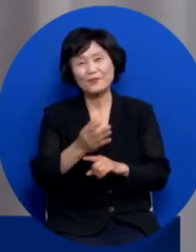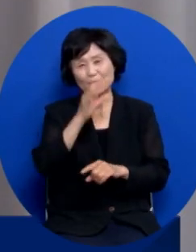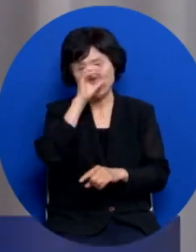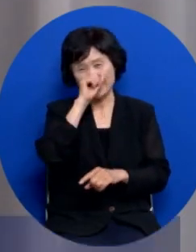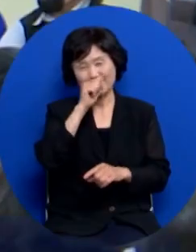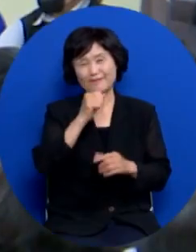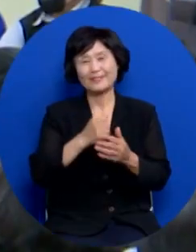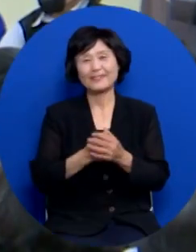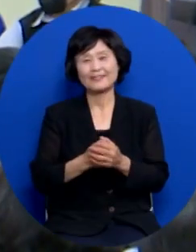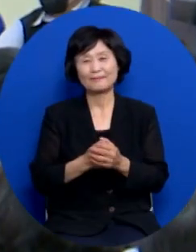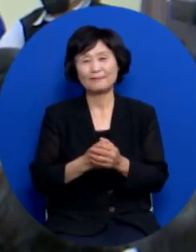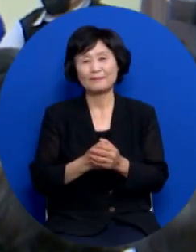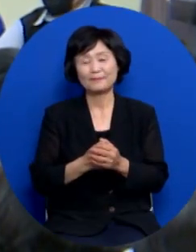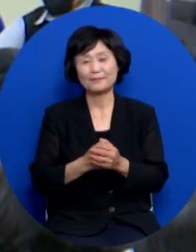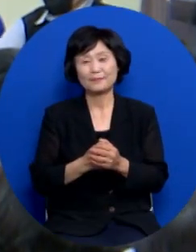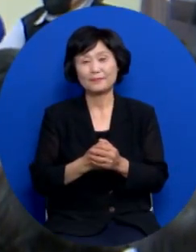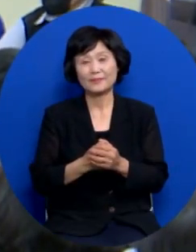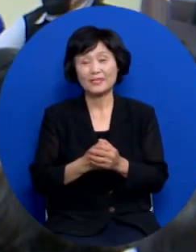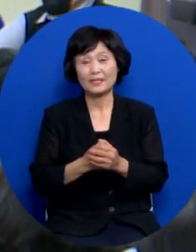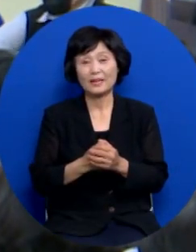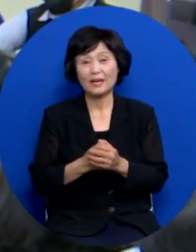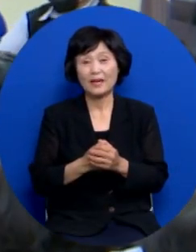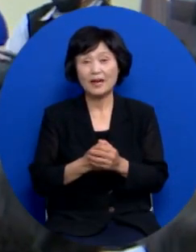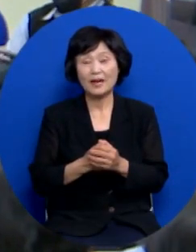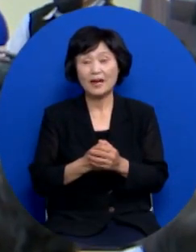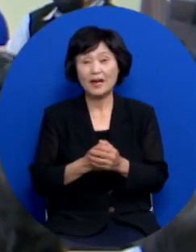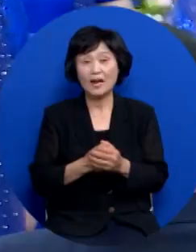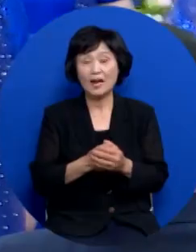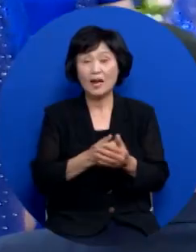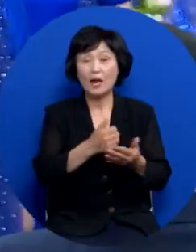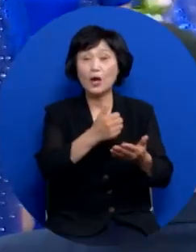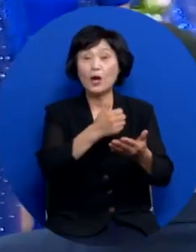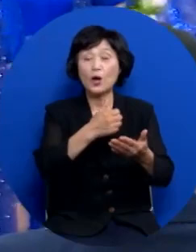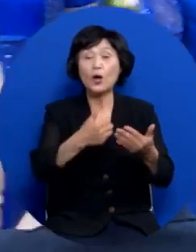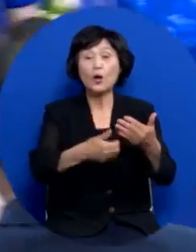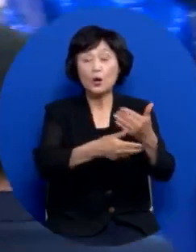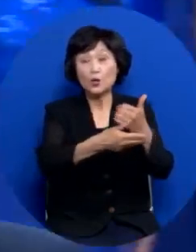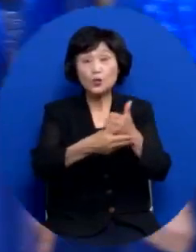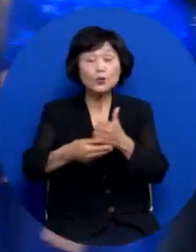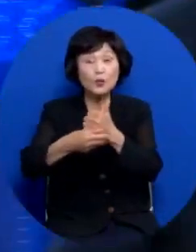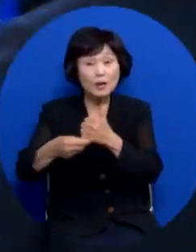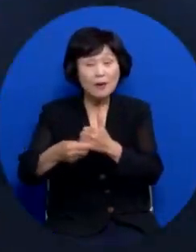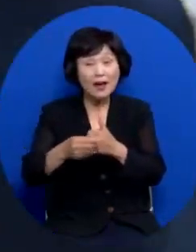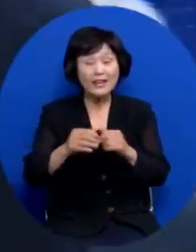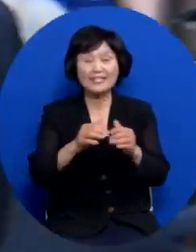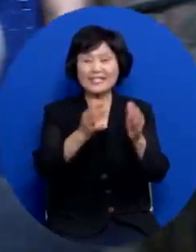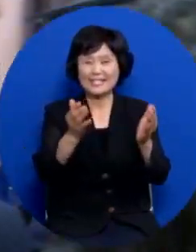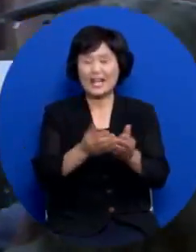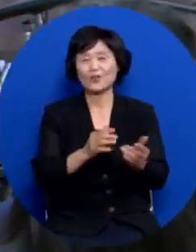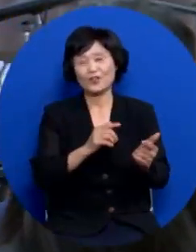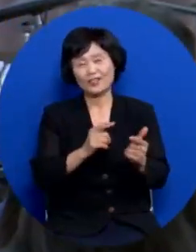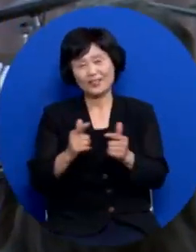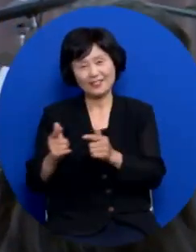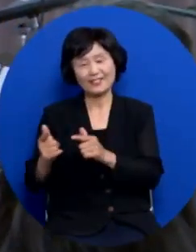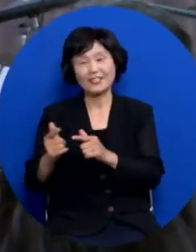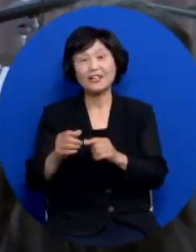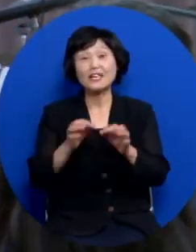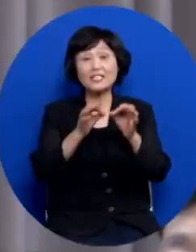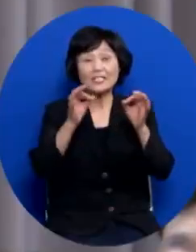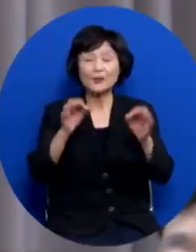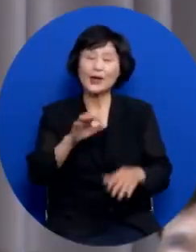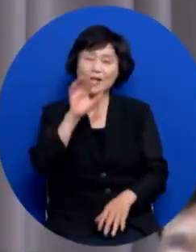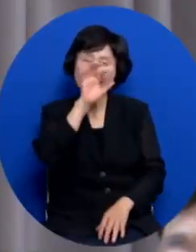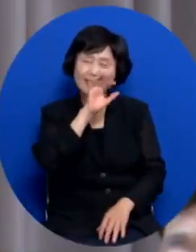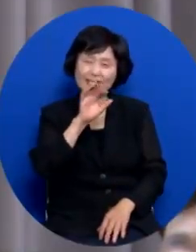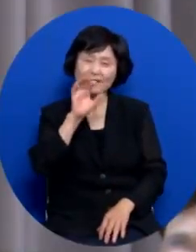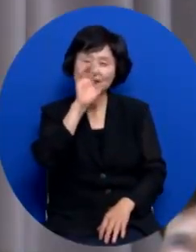좋겠습니다. 인천 한 교회에 초청을 받은 그레이스 싱어즈. 단원들은 반주에 맞춰 그동안 연습한